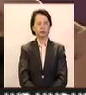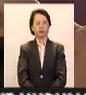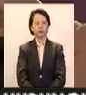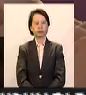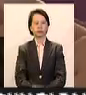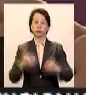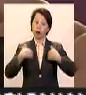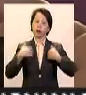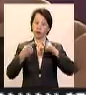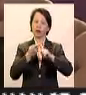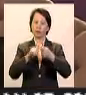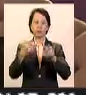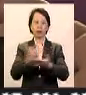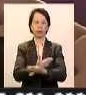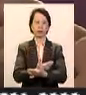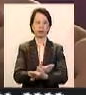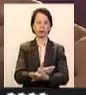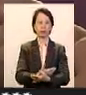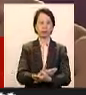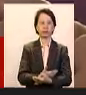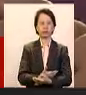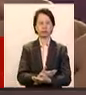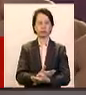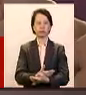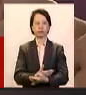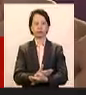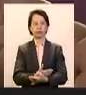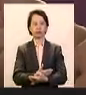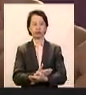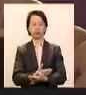Ada kawan. Yang baru tak ini? Dapat. Nama apa?